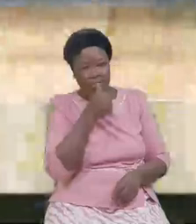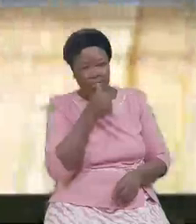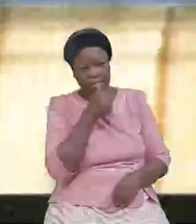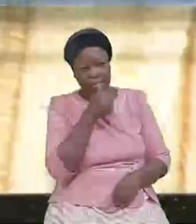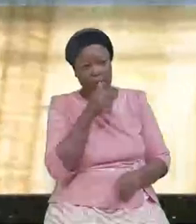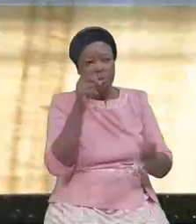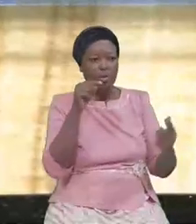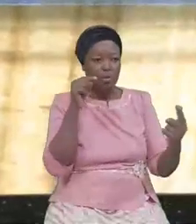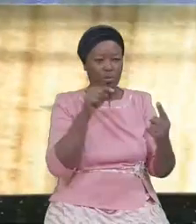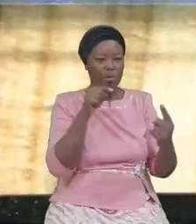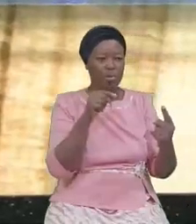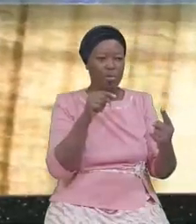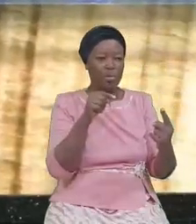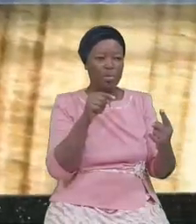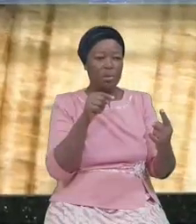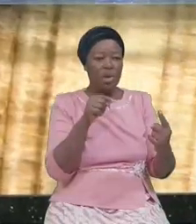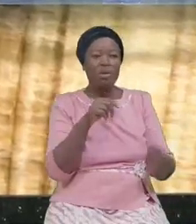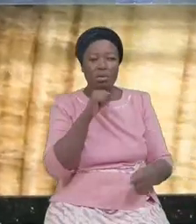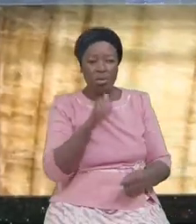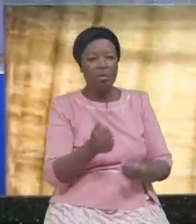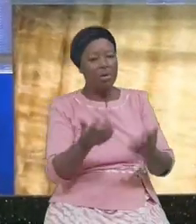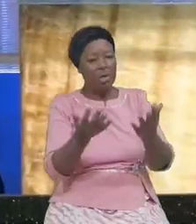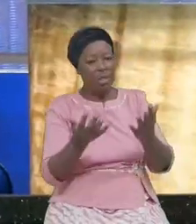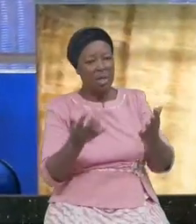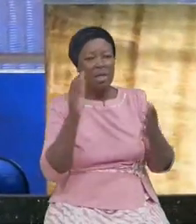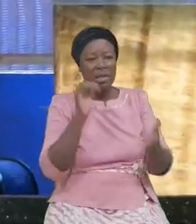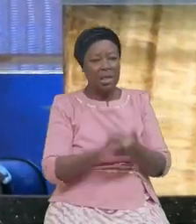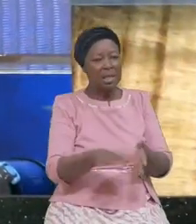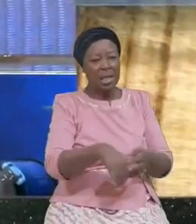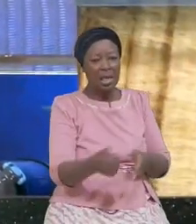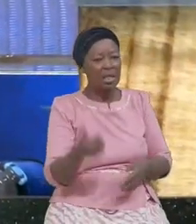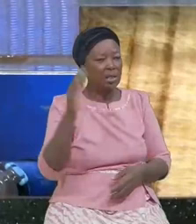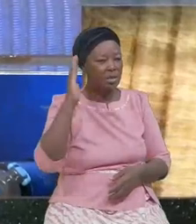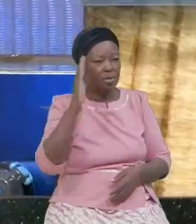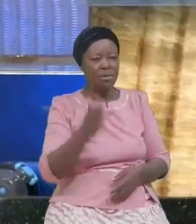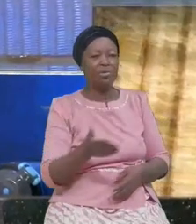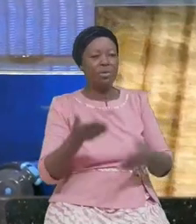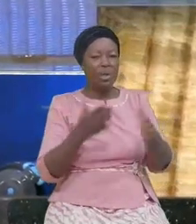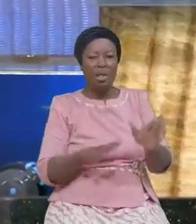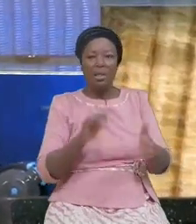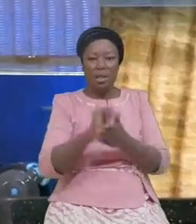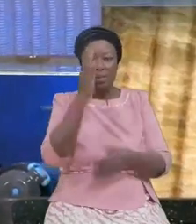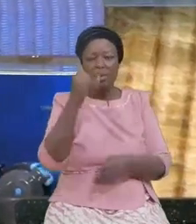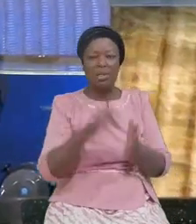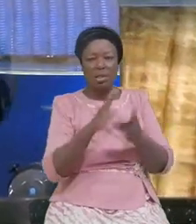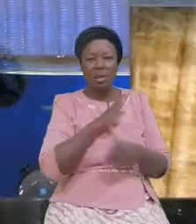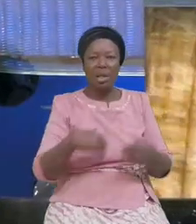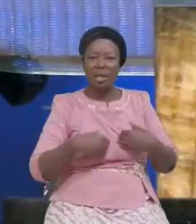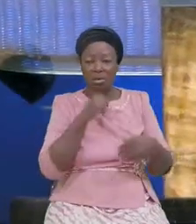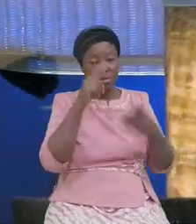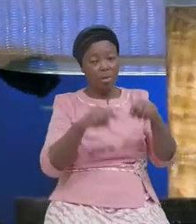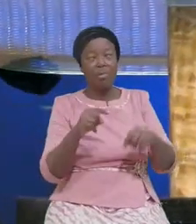croient, mais il use de patience envers vous, ne voulant pas qu'aucun périsse. C'est pour cela que Jésus n'est pas encore